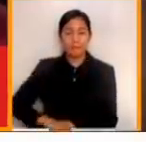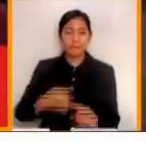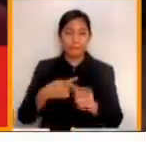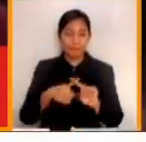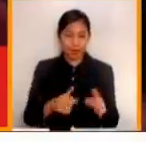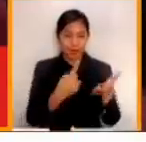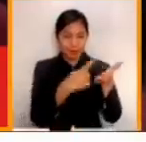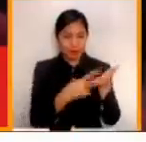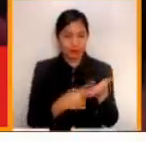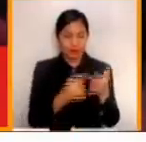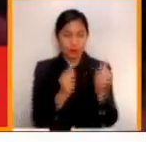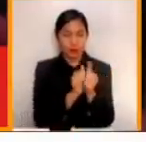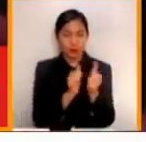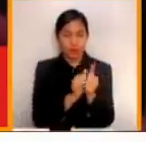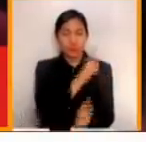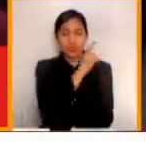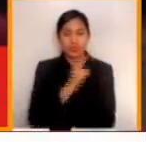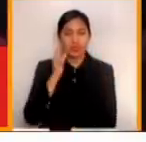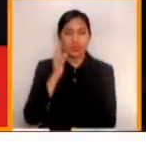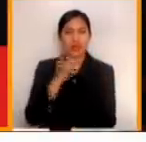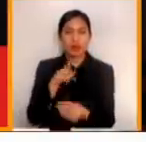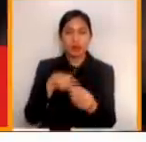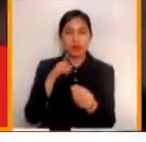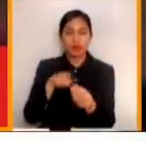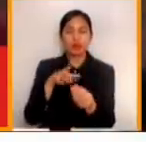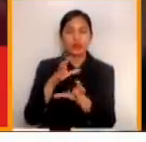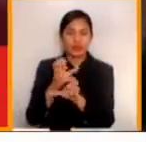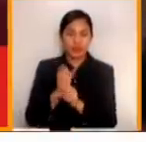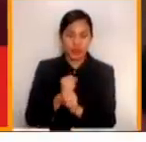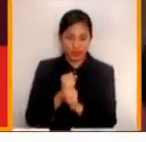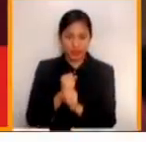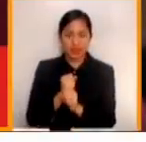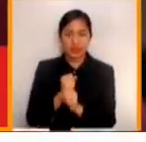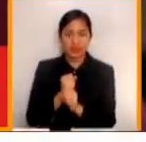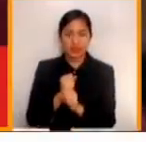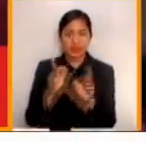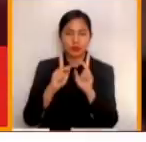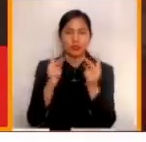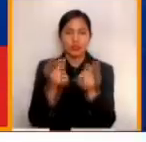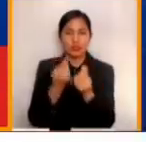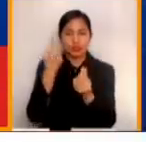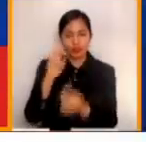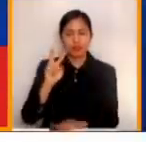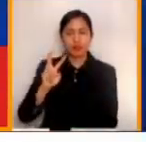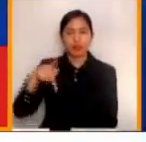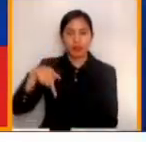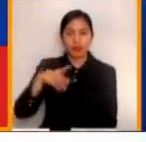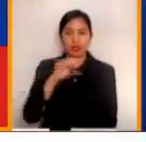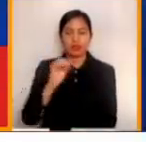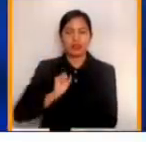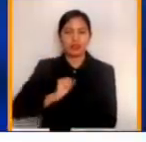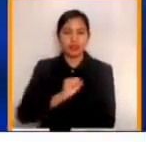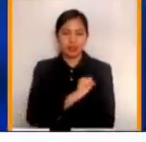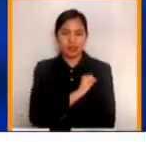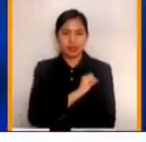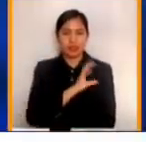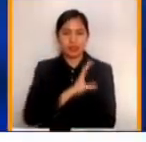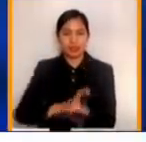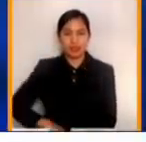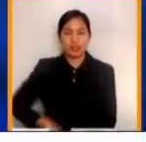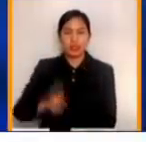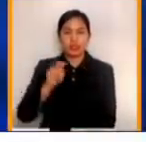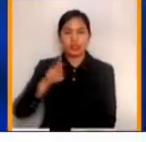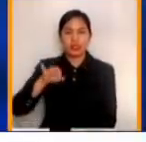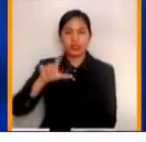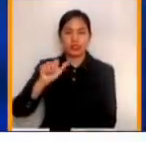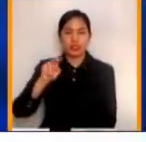si Robredo tungkol sa pagpuno ng slot ng Vice Presidential at Senatorial candidate. Sabi naman ni Trillanes, sa